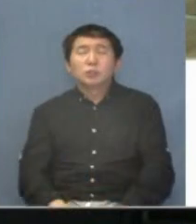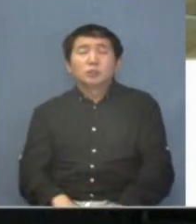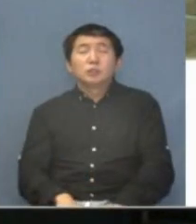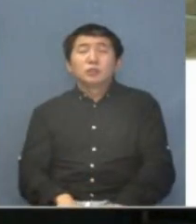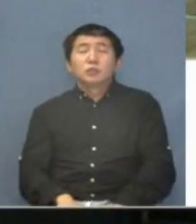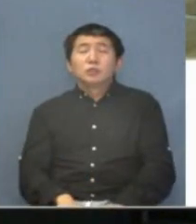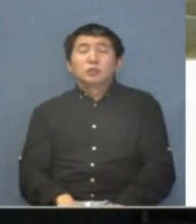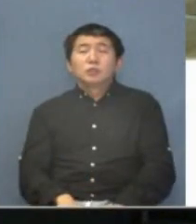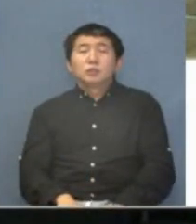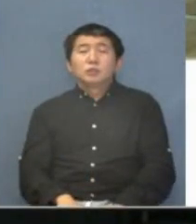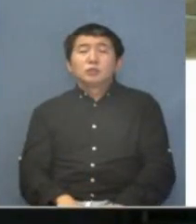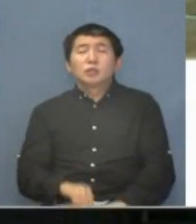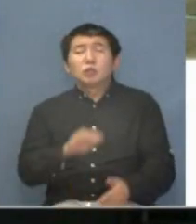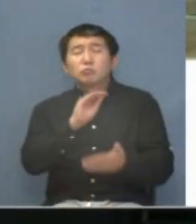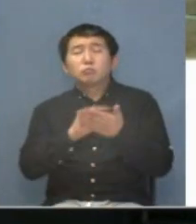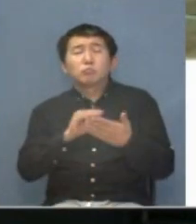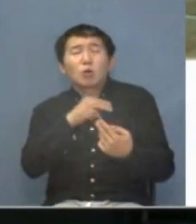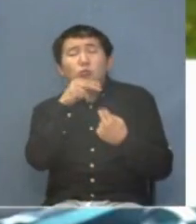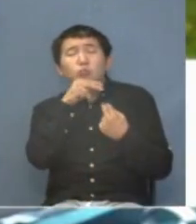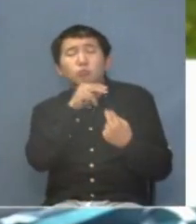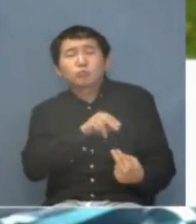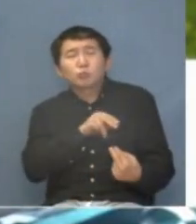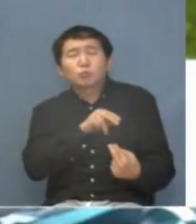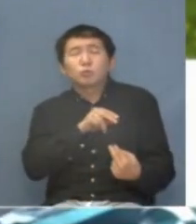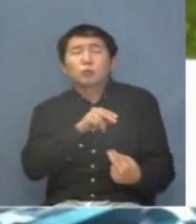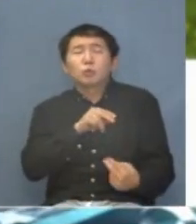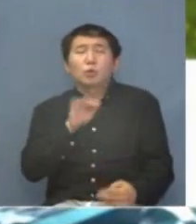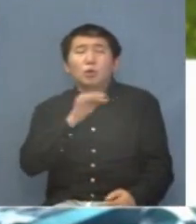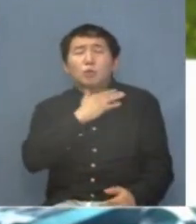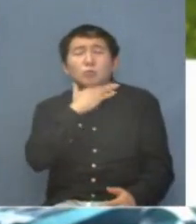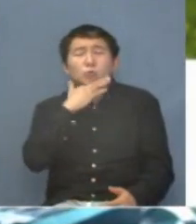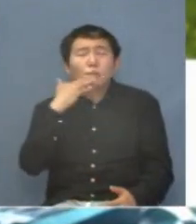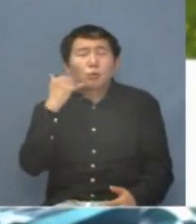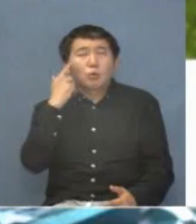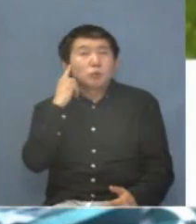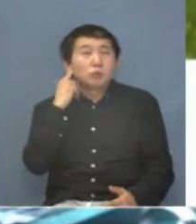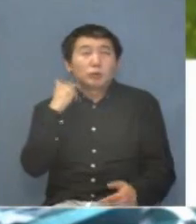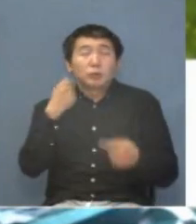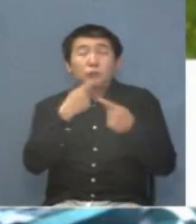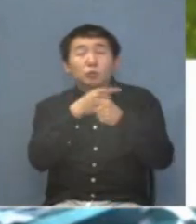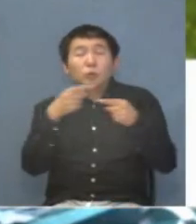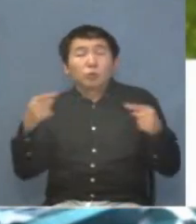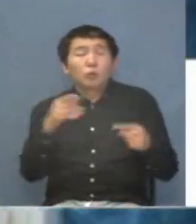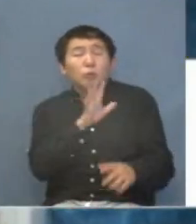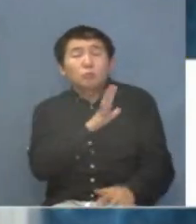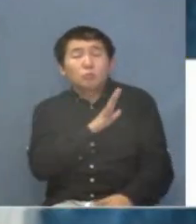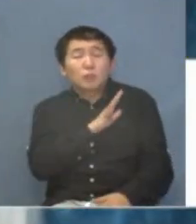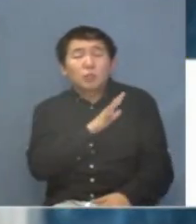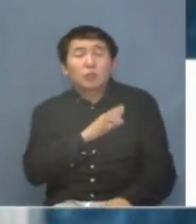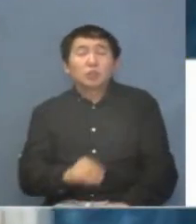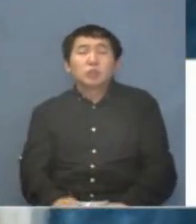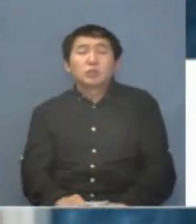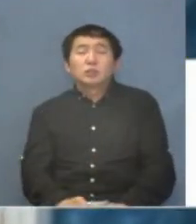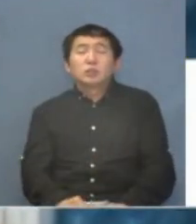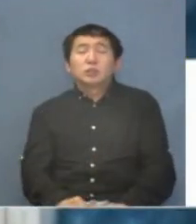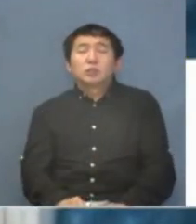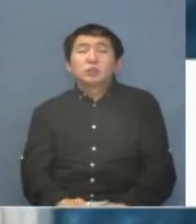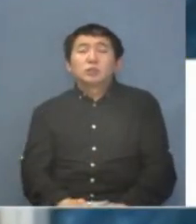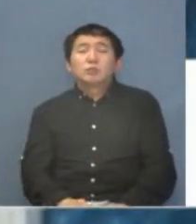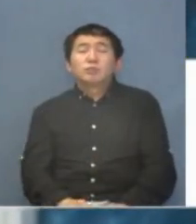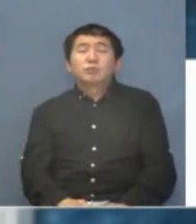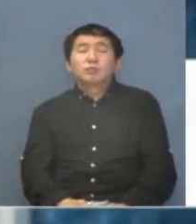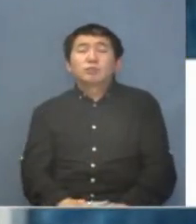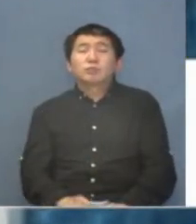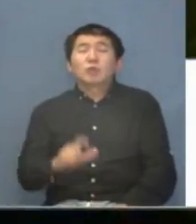шығармалары, жазба еңбектері, сирек кездесетін қол жазбалары қойылды. Әр экспонат қазақ әдебиетінің баға жетпес мұрасының бір бөлігі ретінде көрініс